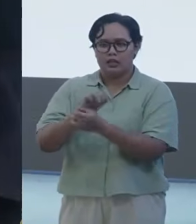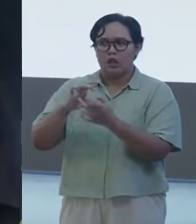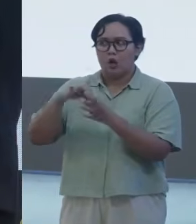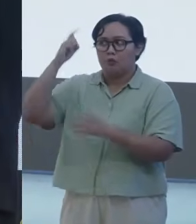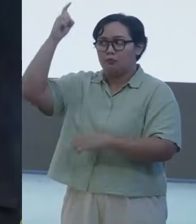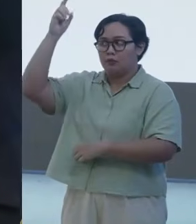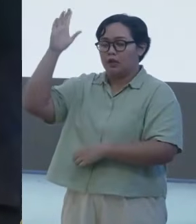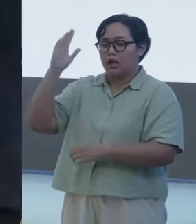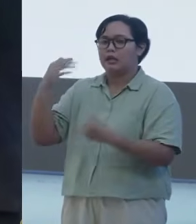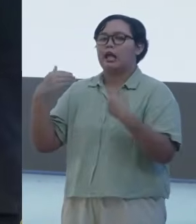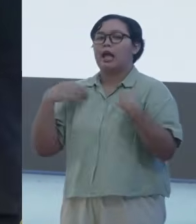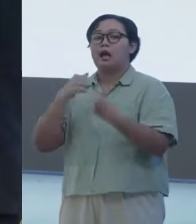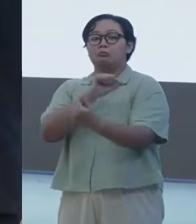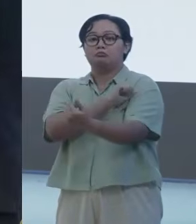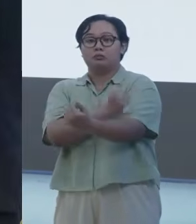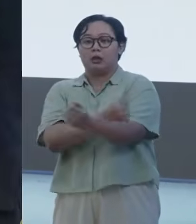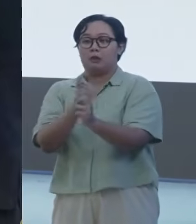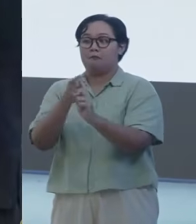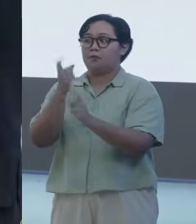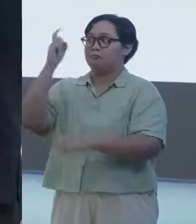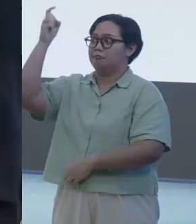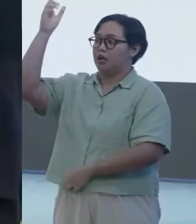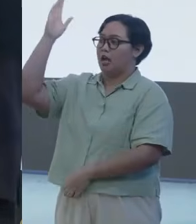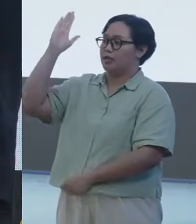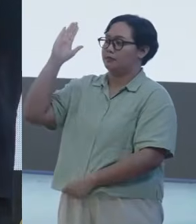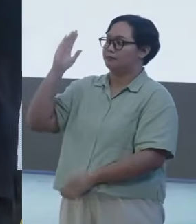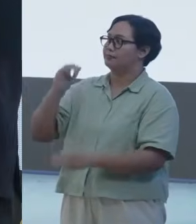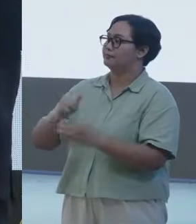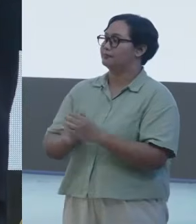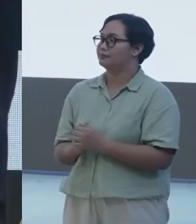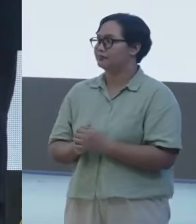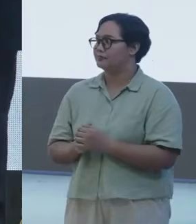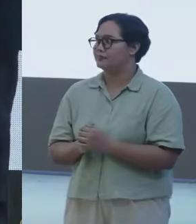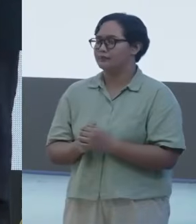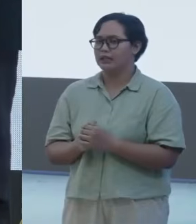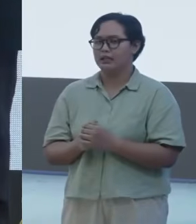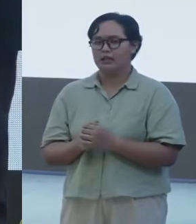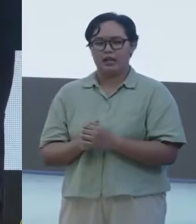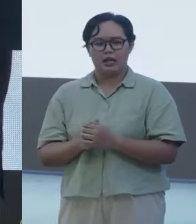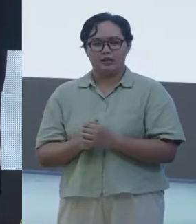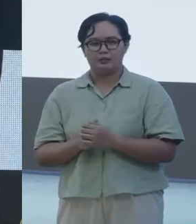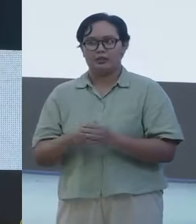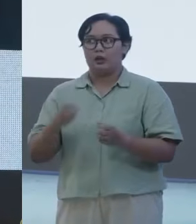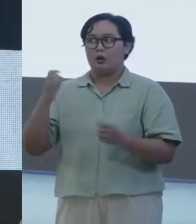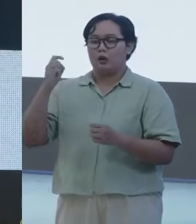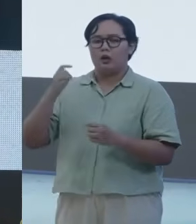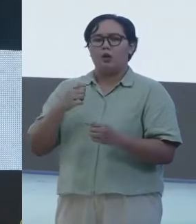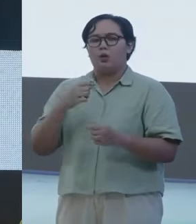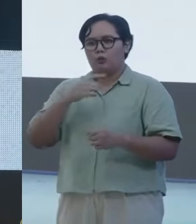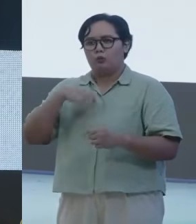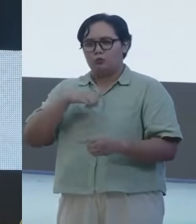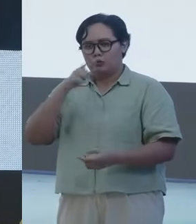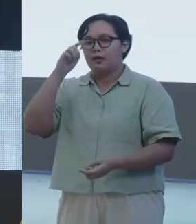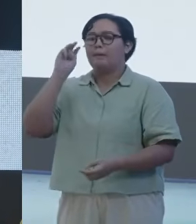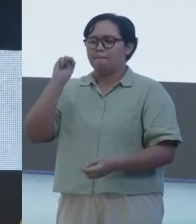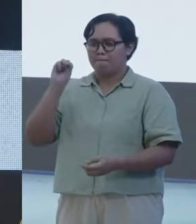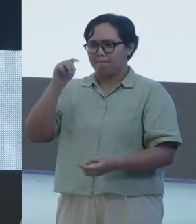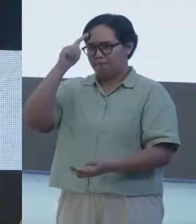otoridad na galing sa Diyos. So, napaka-credible po na paniwalaan natin ang sinasabi ni